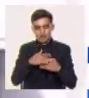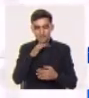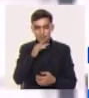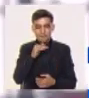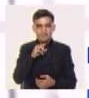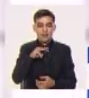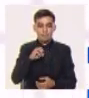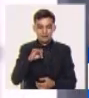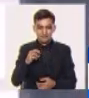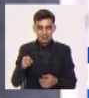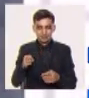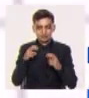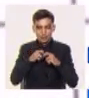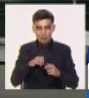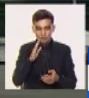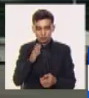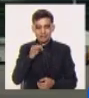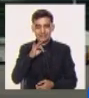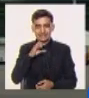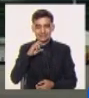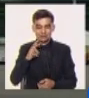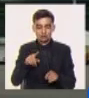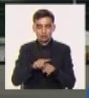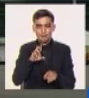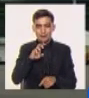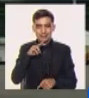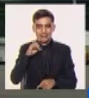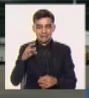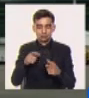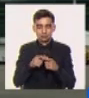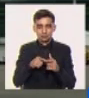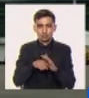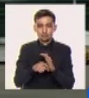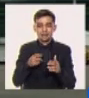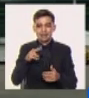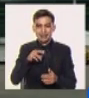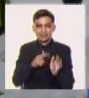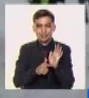рассмотрит еще один иск о возмещении БКР стоимости билетов для 70 человек.